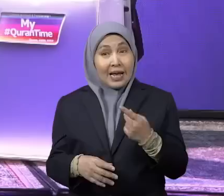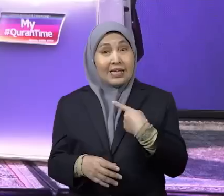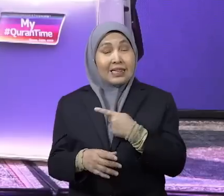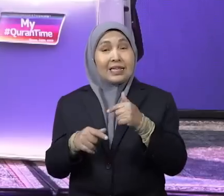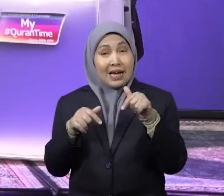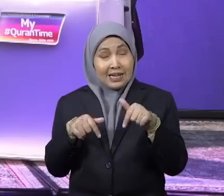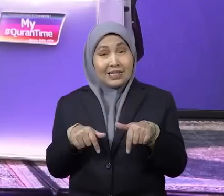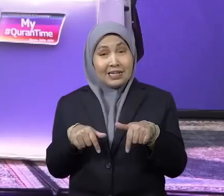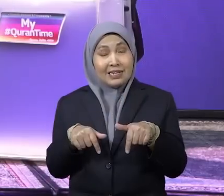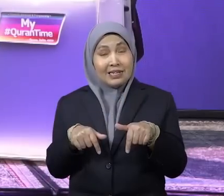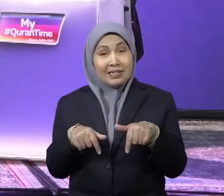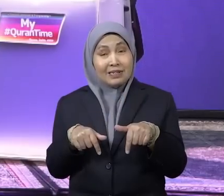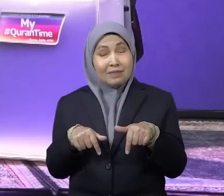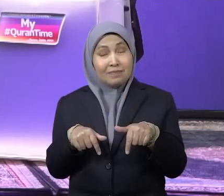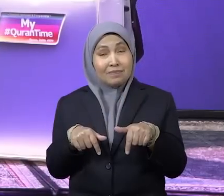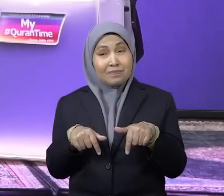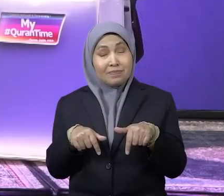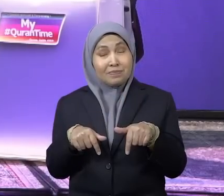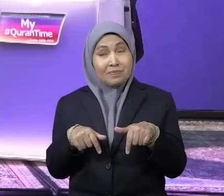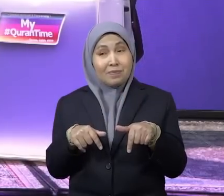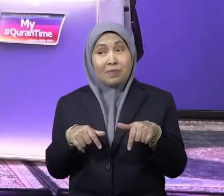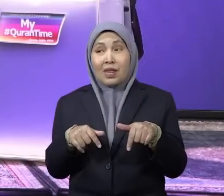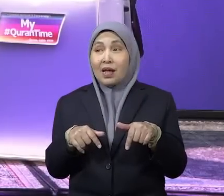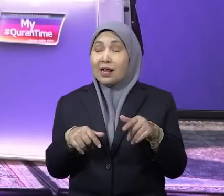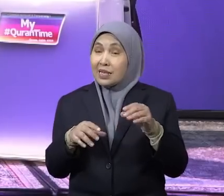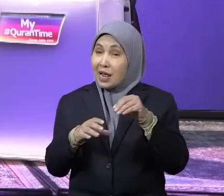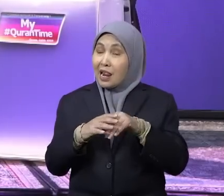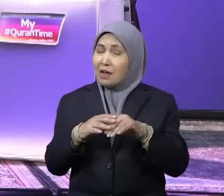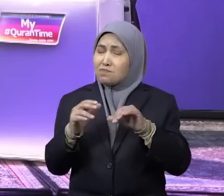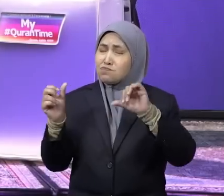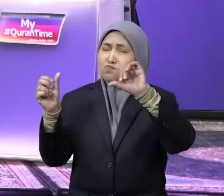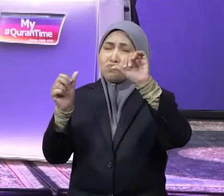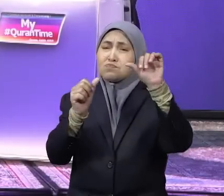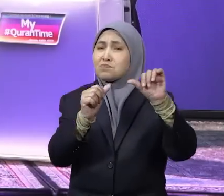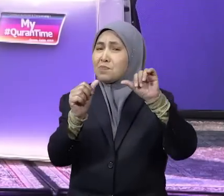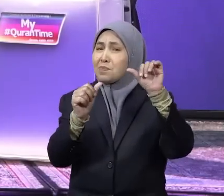ini, Dr. Ustaz, dalam suasana